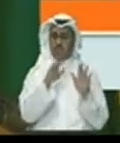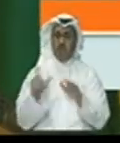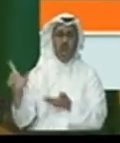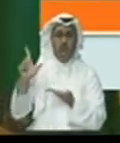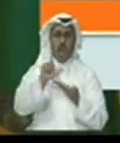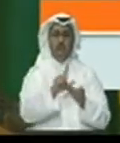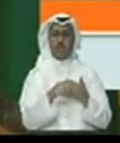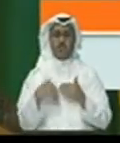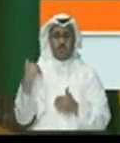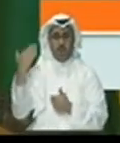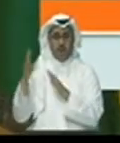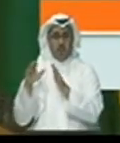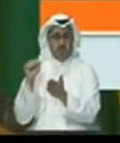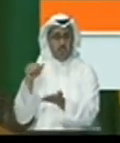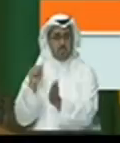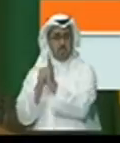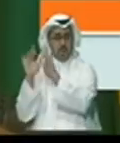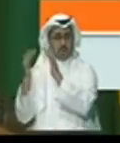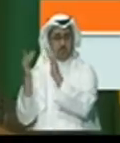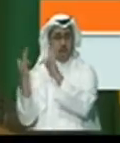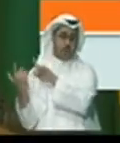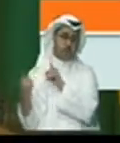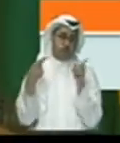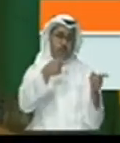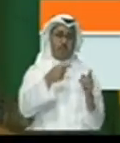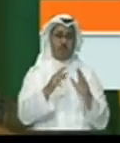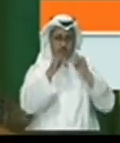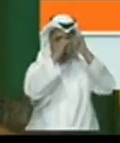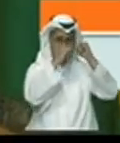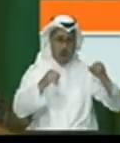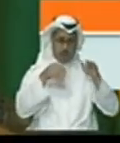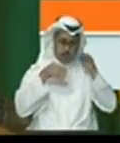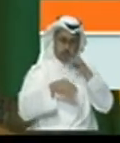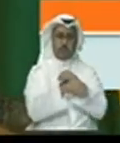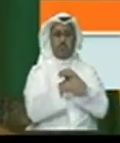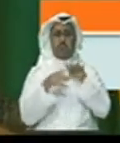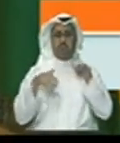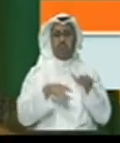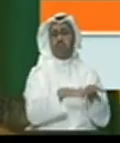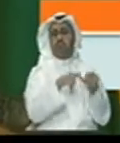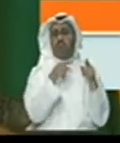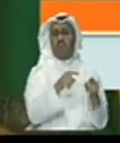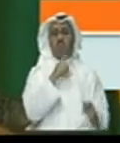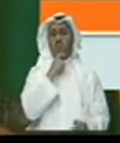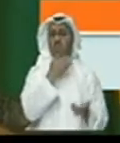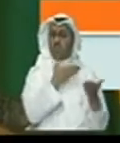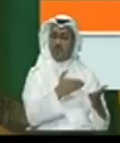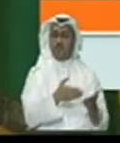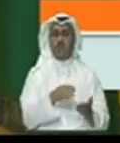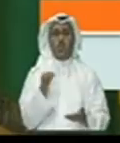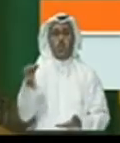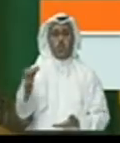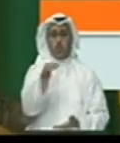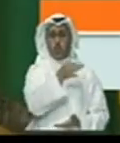خارج مجتمعاتهم ودولهم، وللأسف أن معظم هؤلاء النازحين واللاجئين هم من